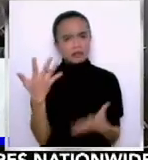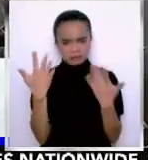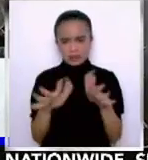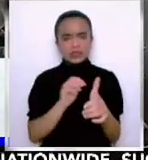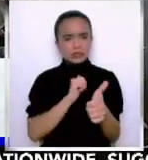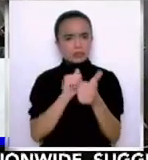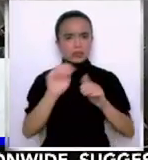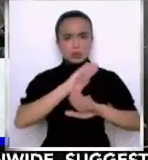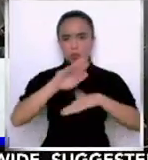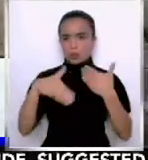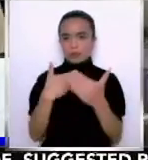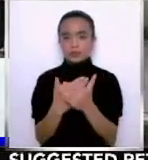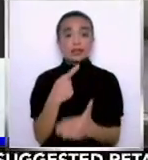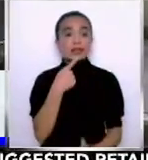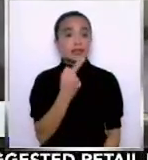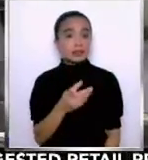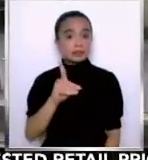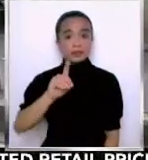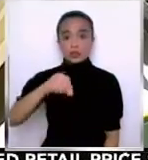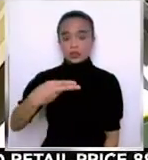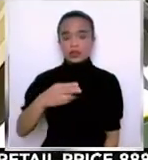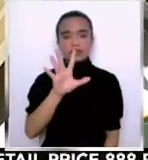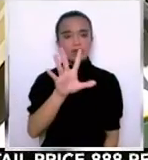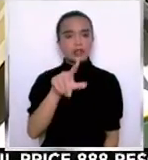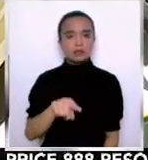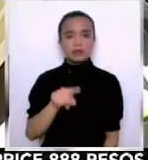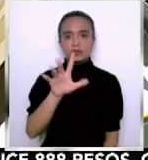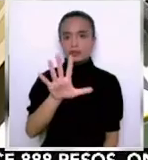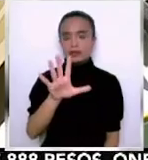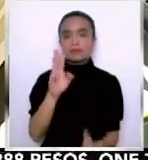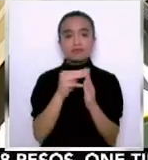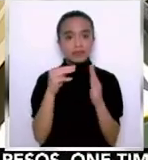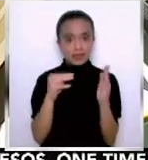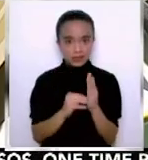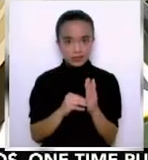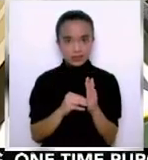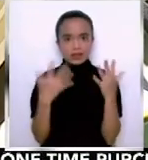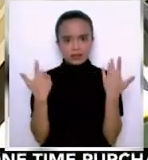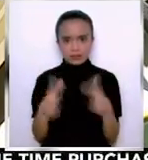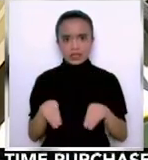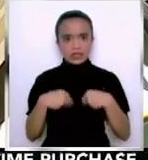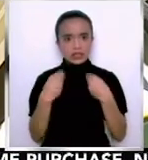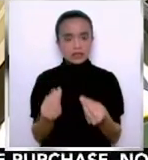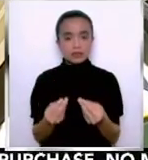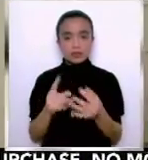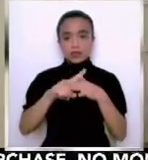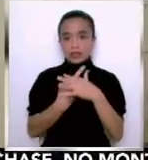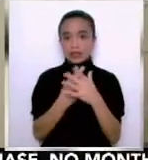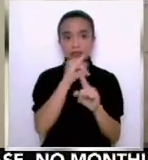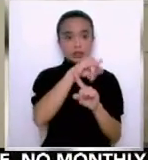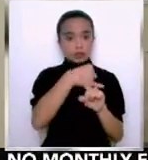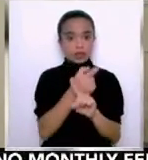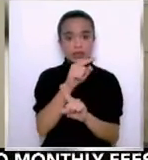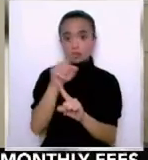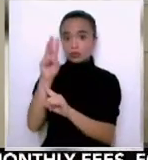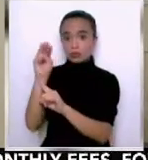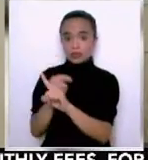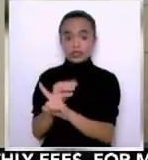sa DOH, 5.5 billion pesos na ang nailabas na pondo mula January hanggang March para sa